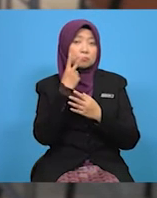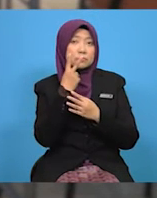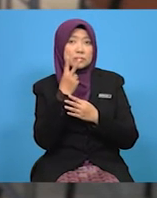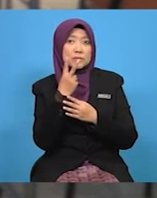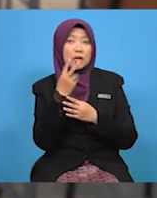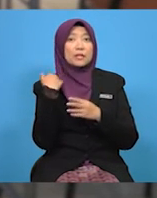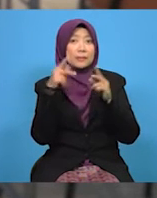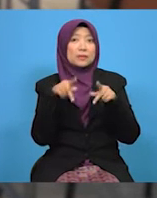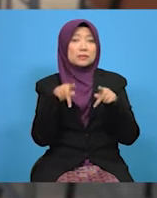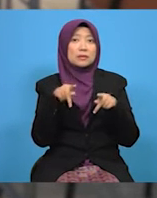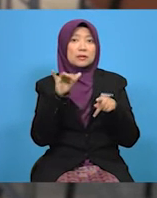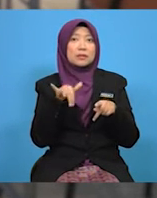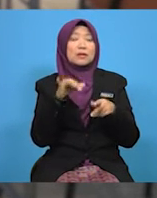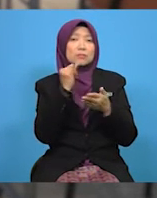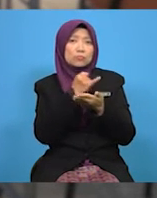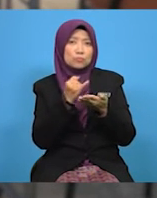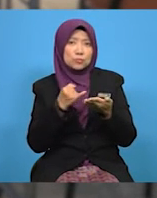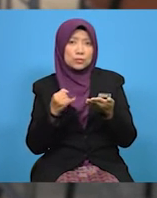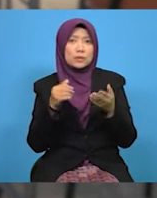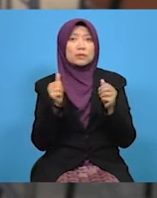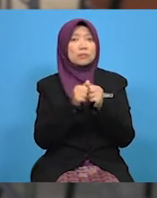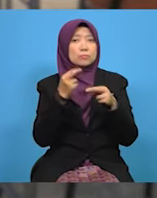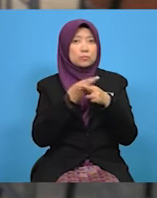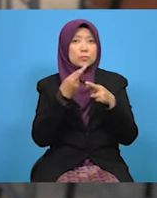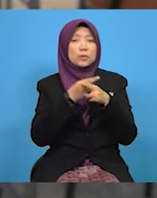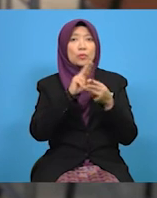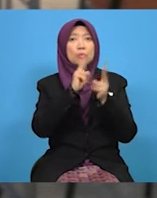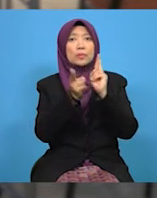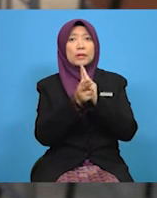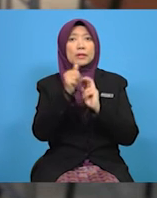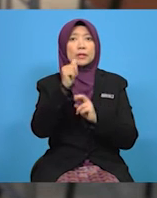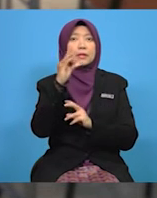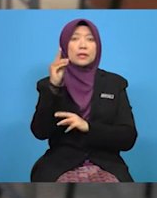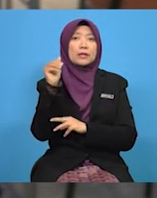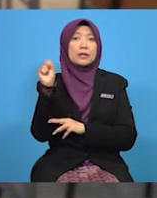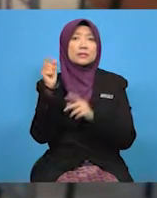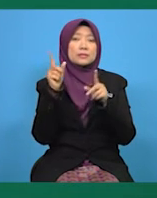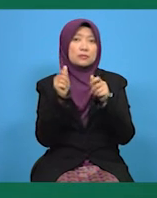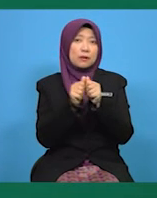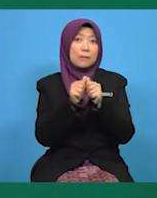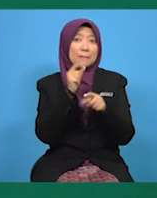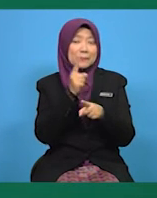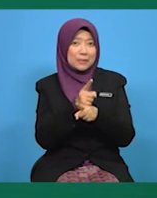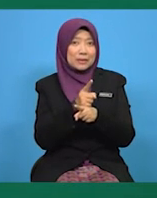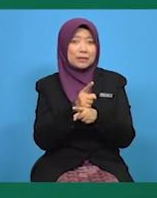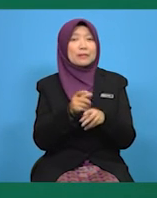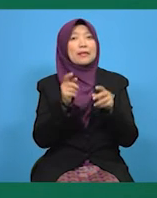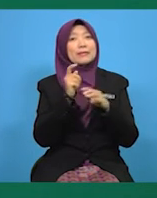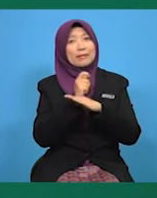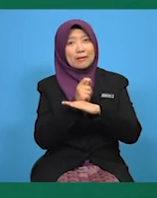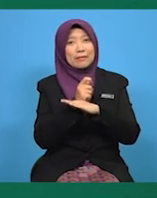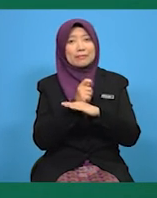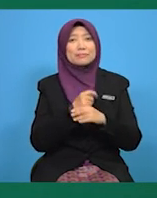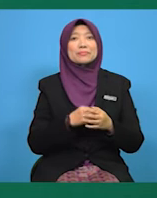Nampaknya ada pelajar yang dapat melukis dan menghuraikan perubahan ADAS dengan tepat. Tahniah